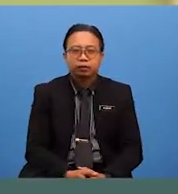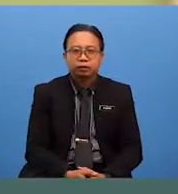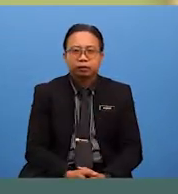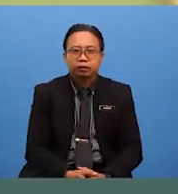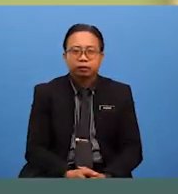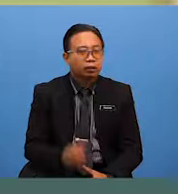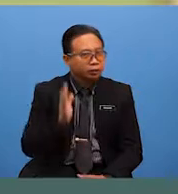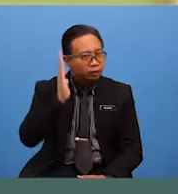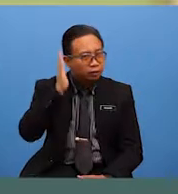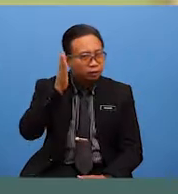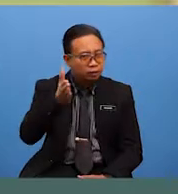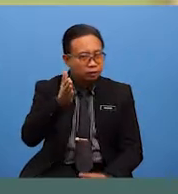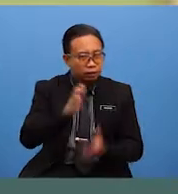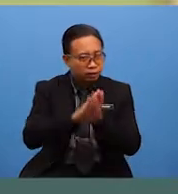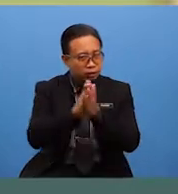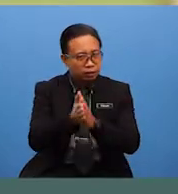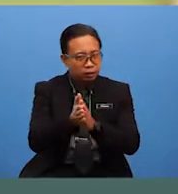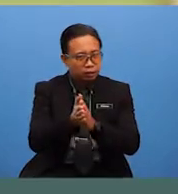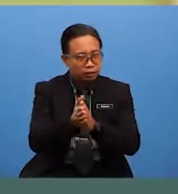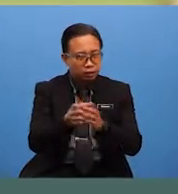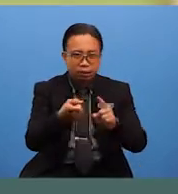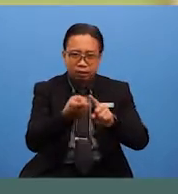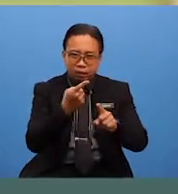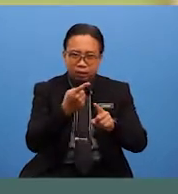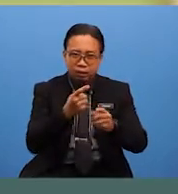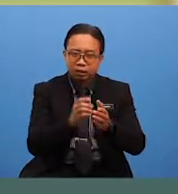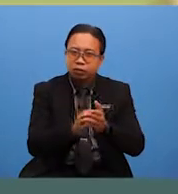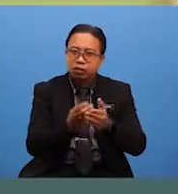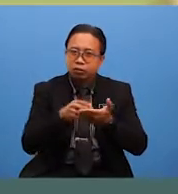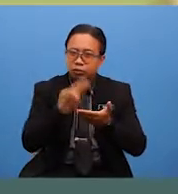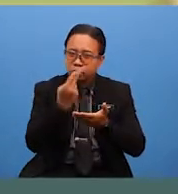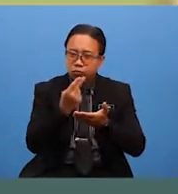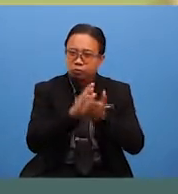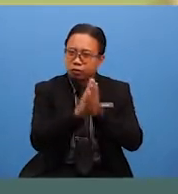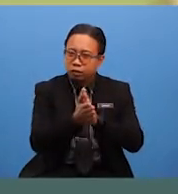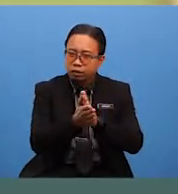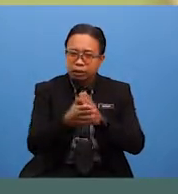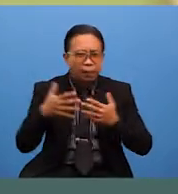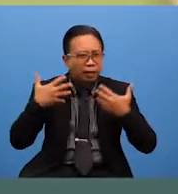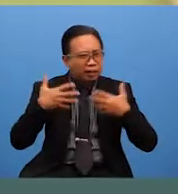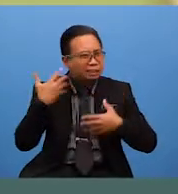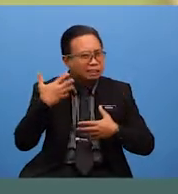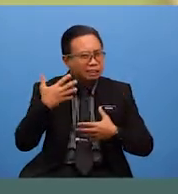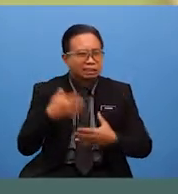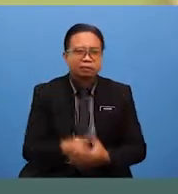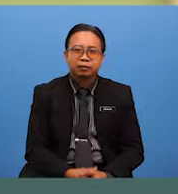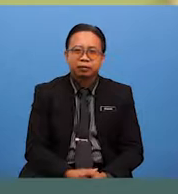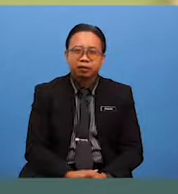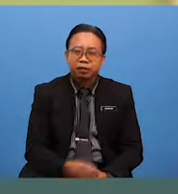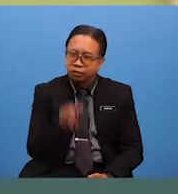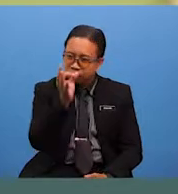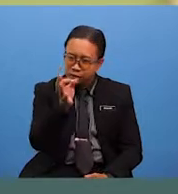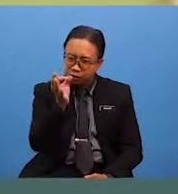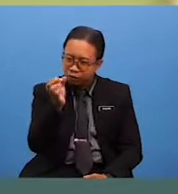akan menerima HP daripada suhu dan menjadi panas Zahra Zahra di dalam sendu